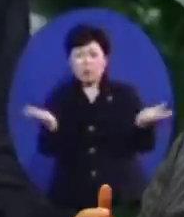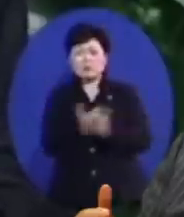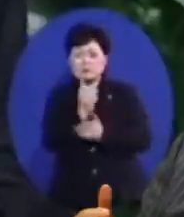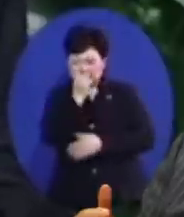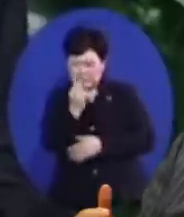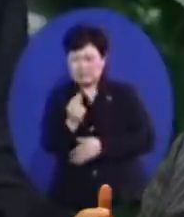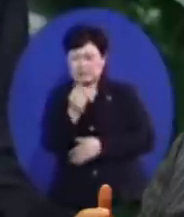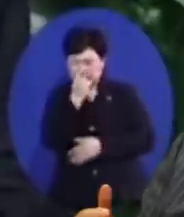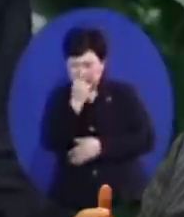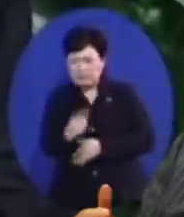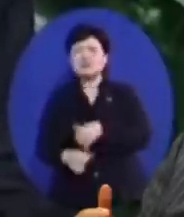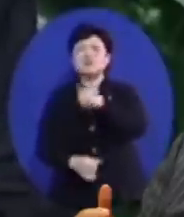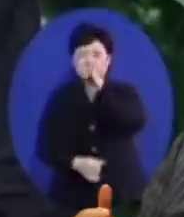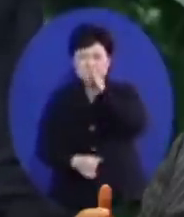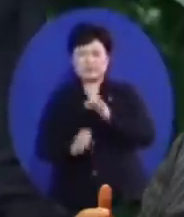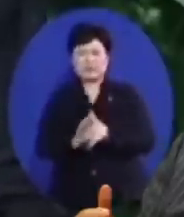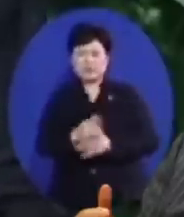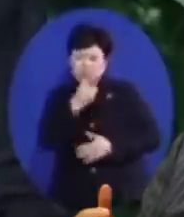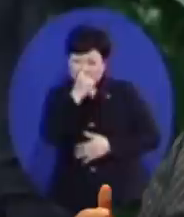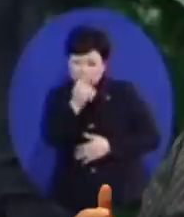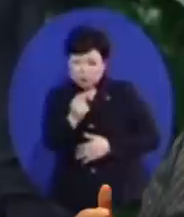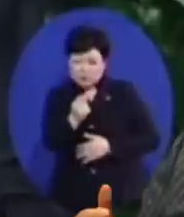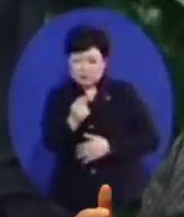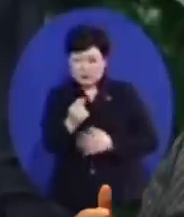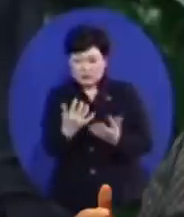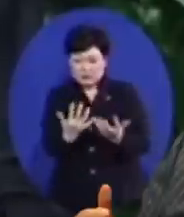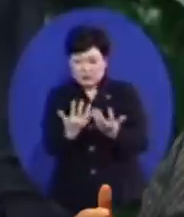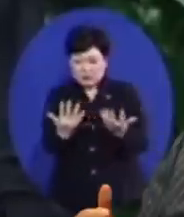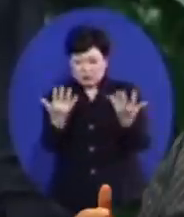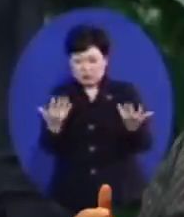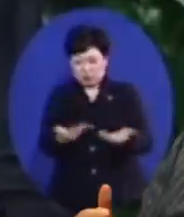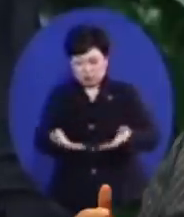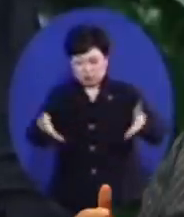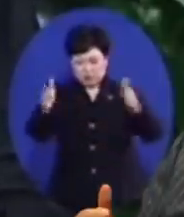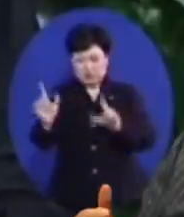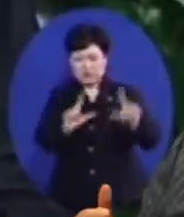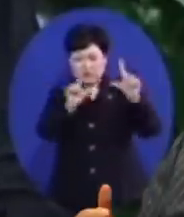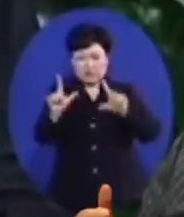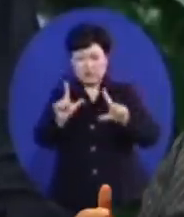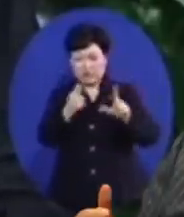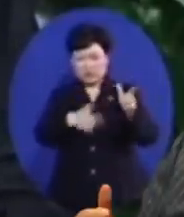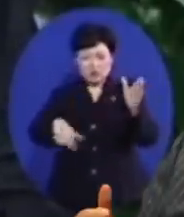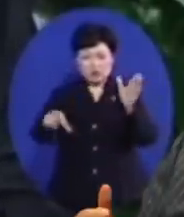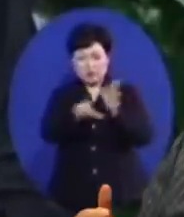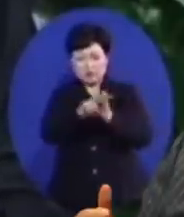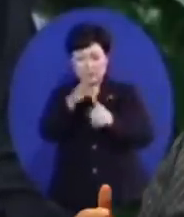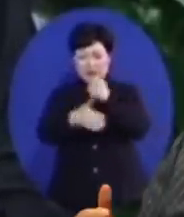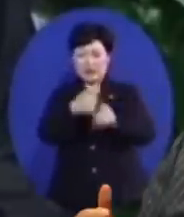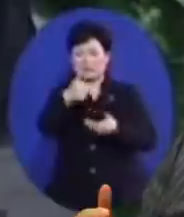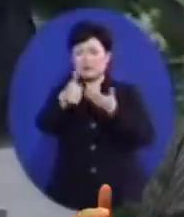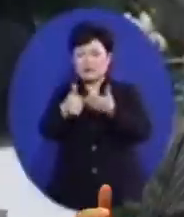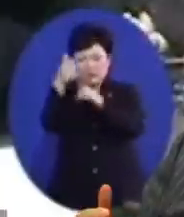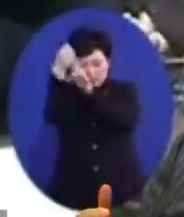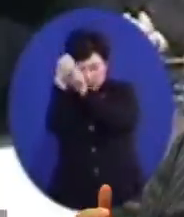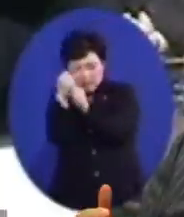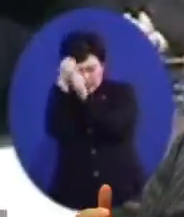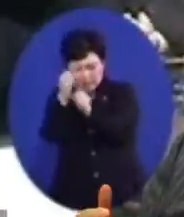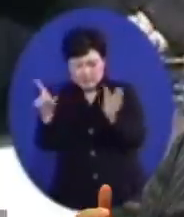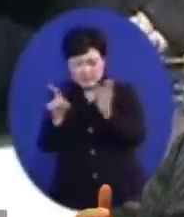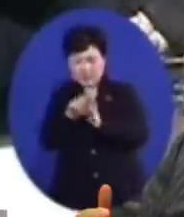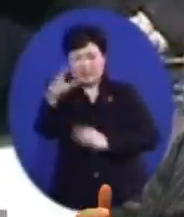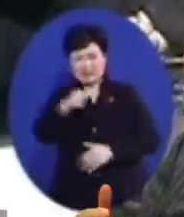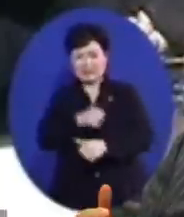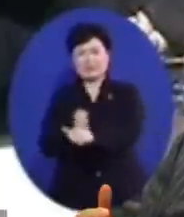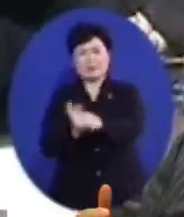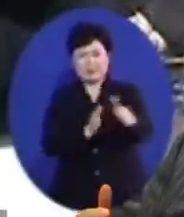가시가 있습니다. 가시 둥지에서 우리가 살아나기 위해서는 하나님께 의지하는 신앙을 가져야 되는